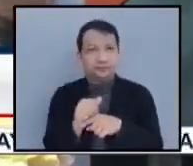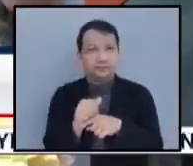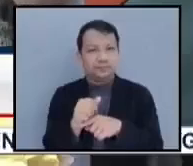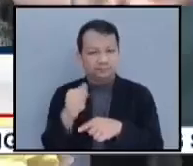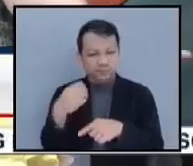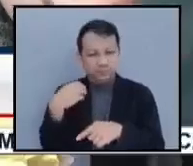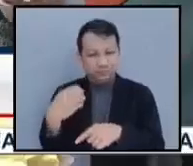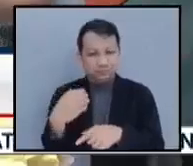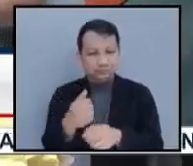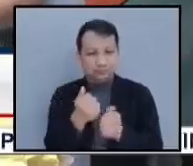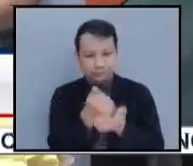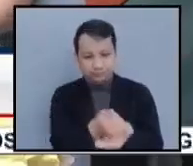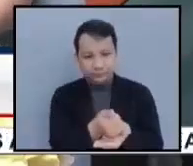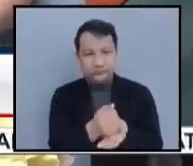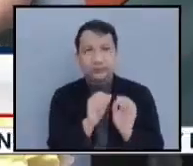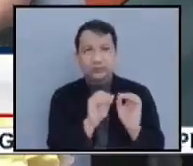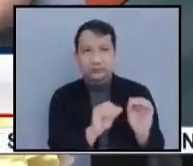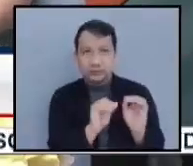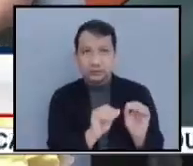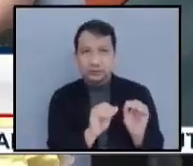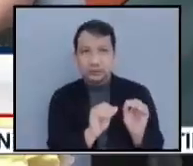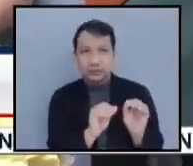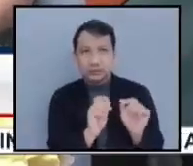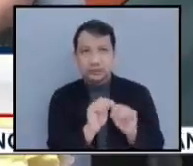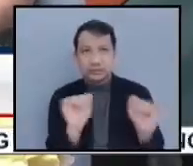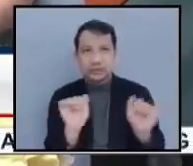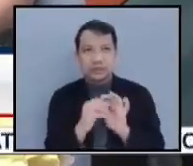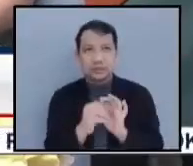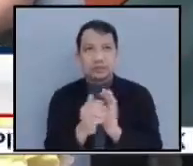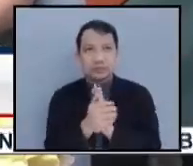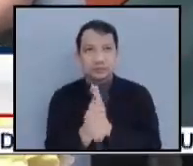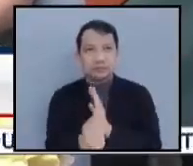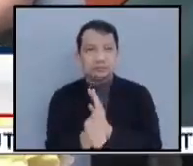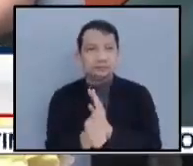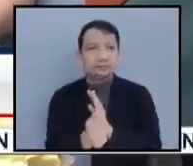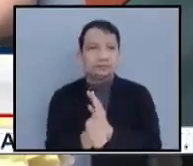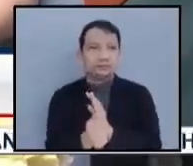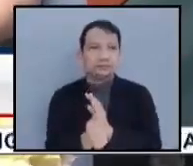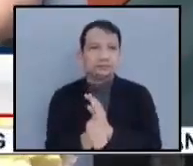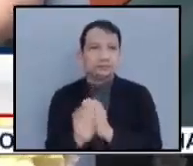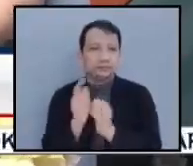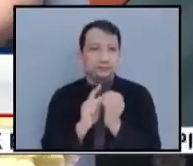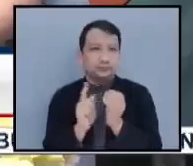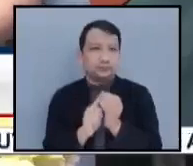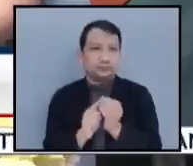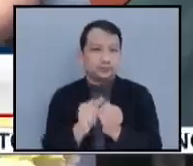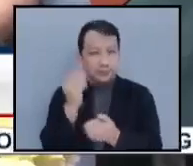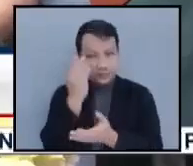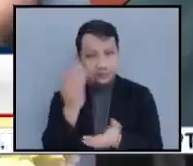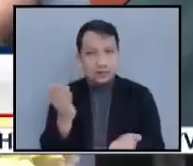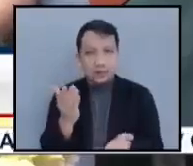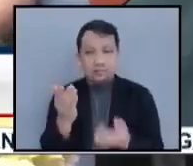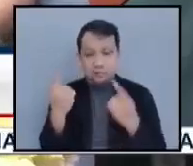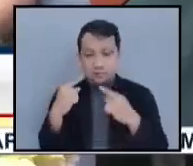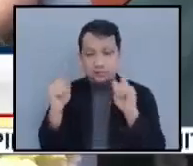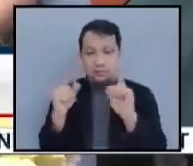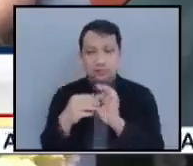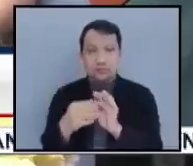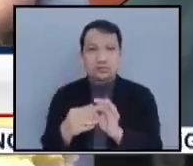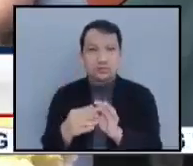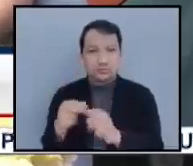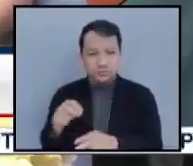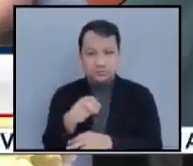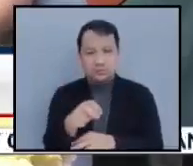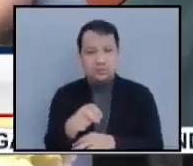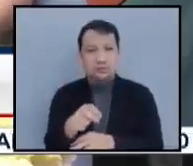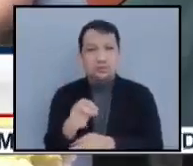to back him up, most especially with this kind of competition. At dahil nga dyan, syempre, sabi nga, success is a journey, not